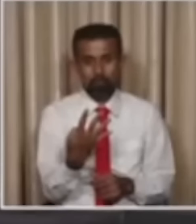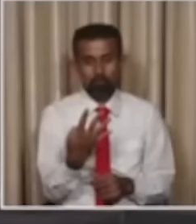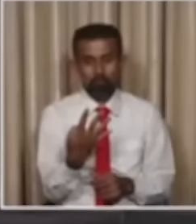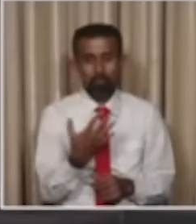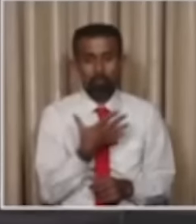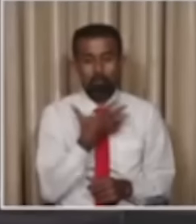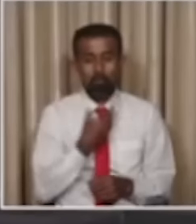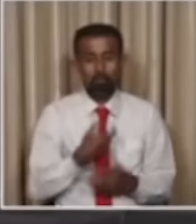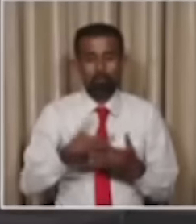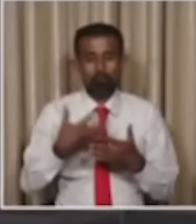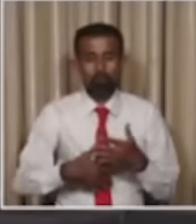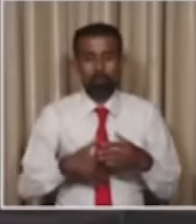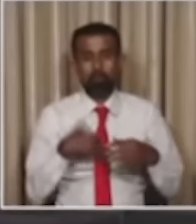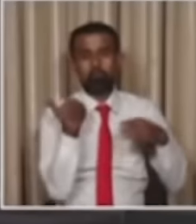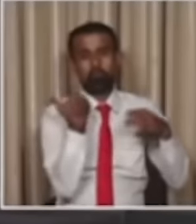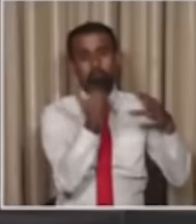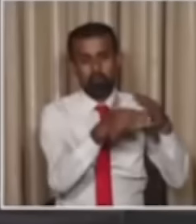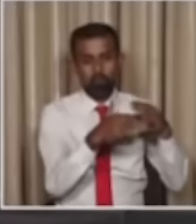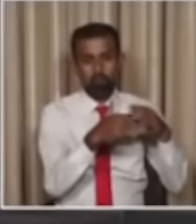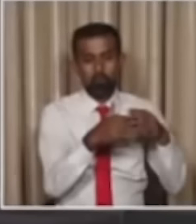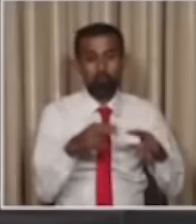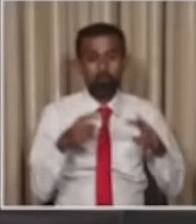අසත්‍ය වාර්තා ඉදිරිපත් කරමින් මේ